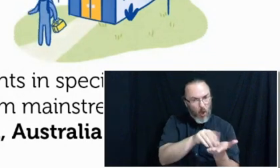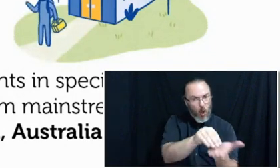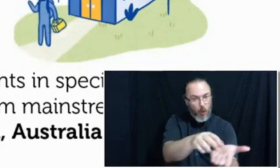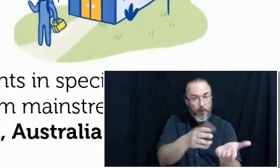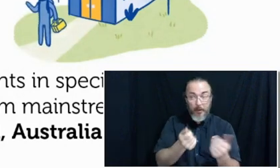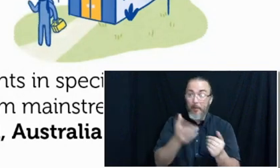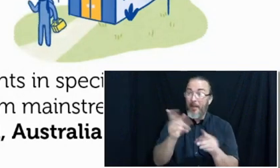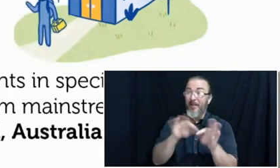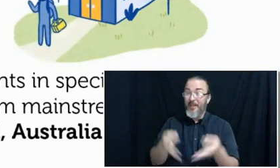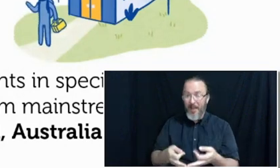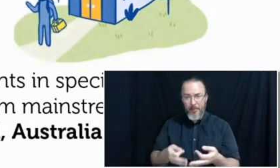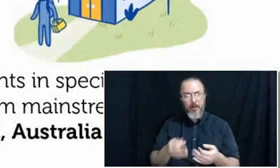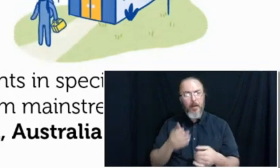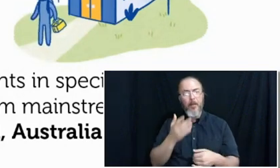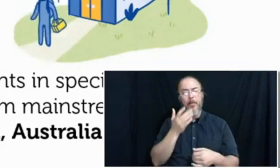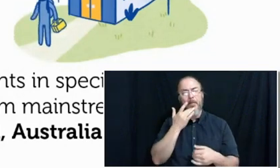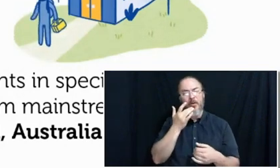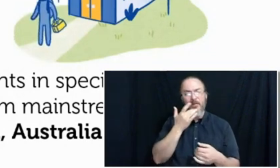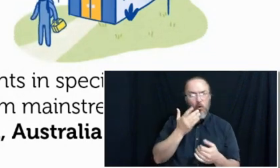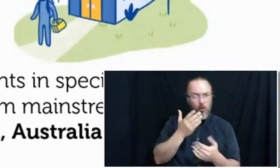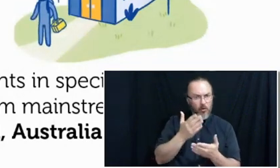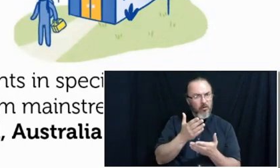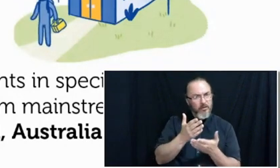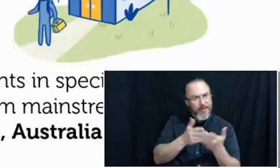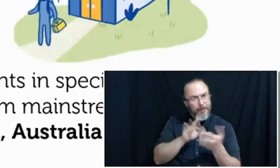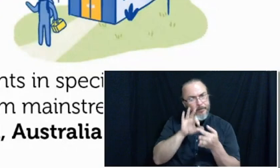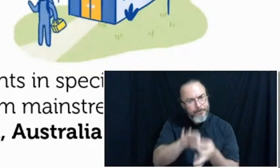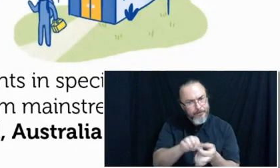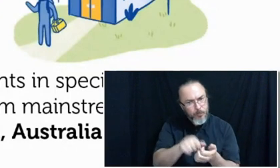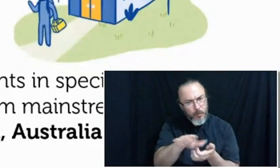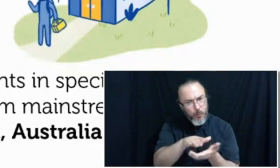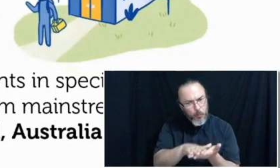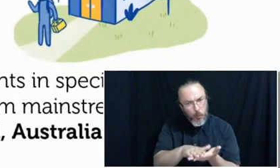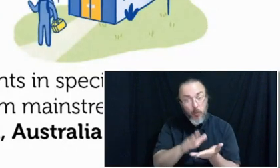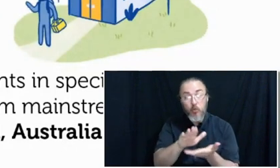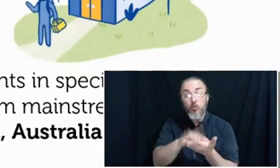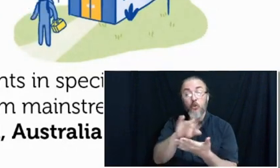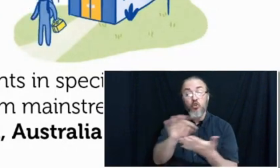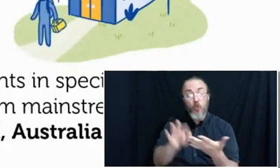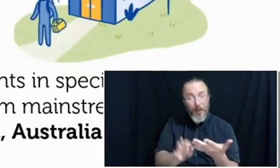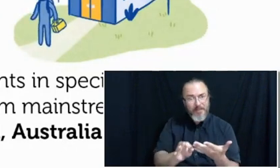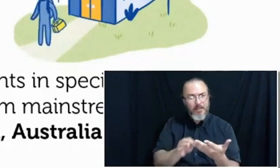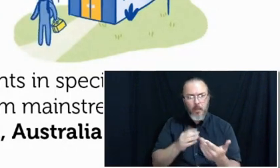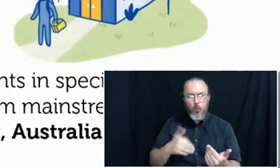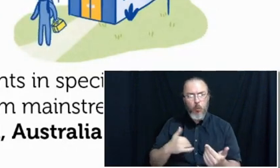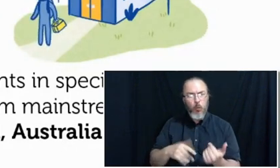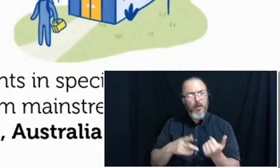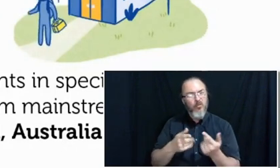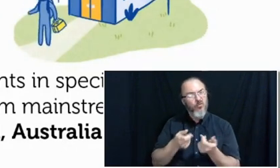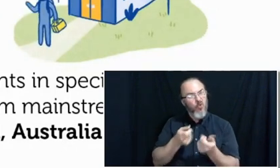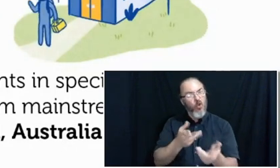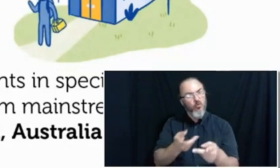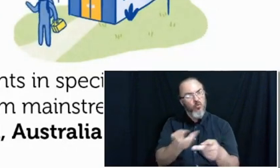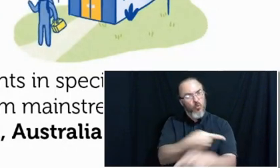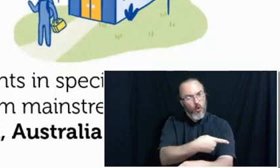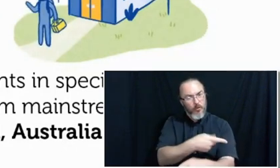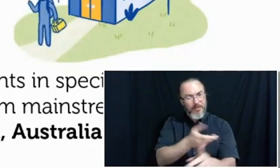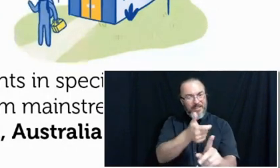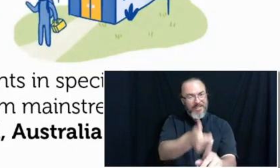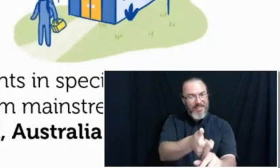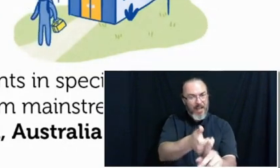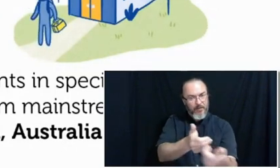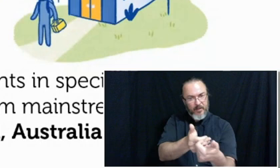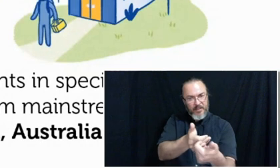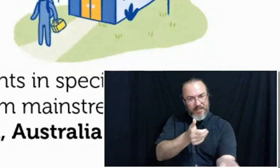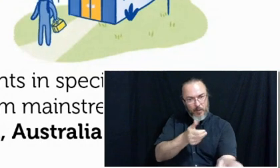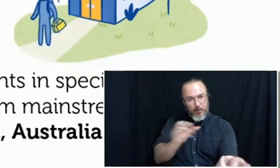de familiarité ou d'exclusivité qu'offrent certaines écoles. Le choix des écoles souvent exacerbe une tendance à